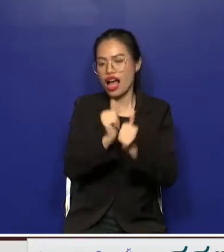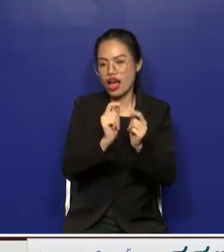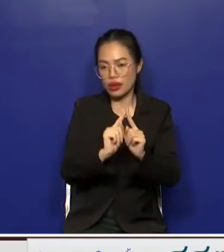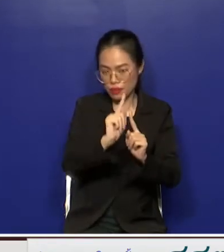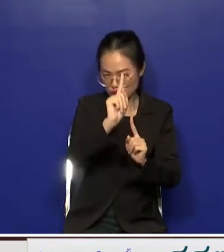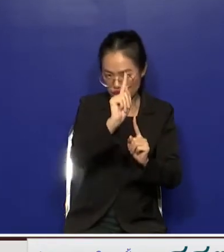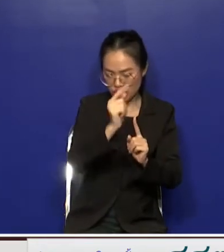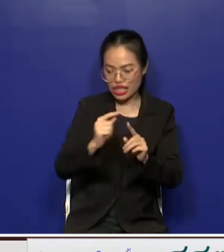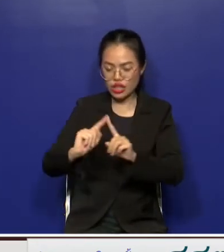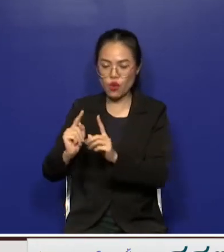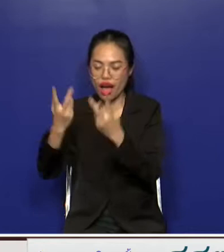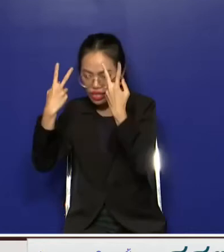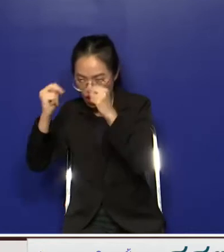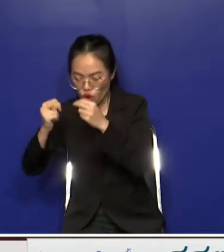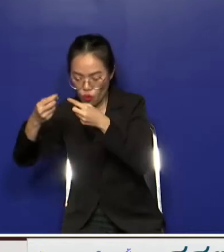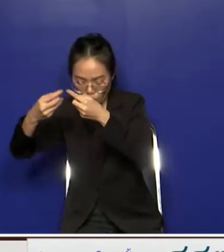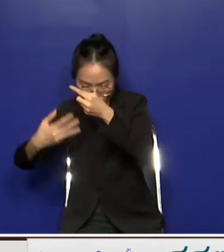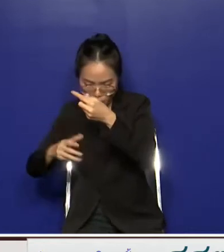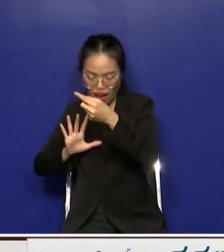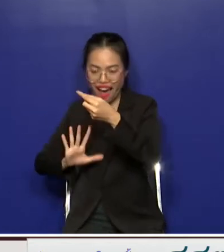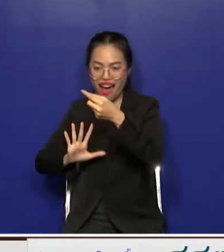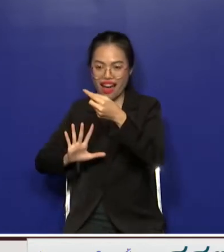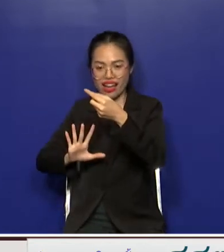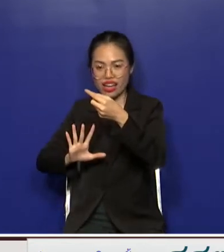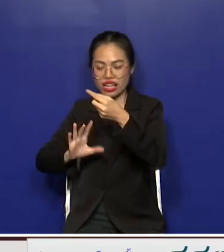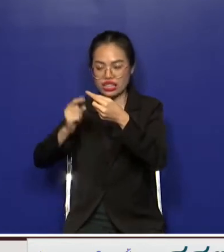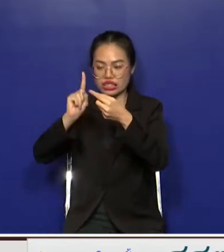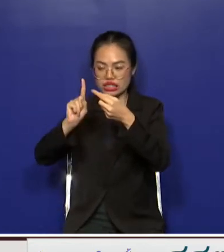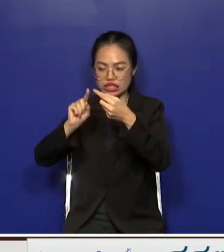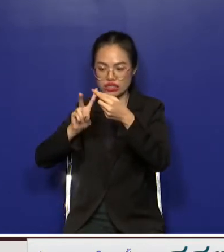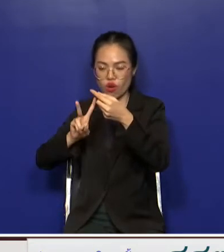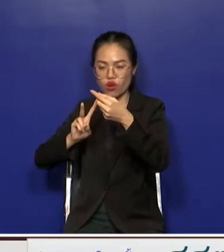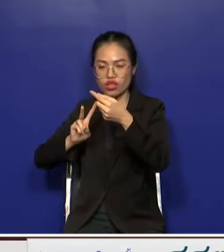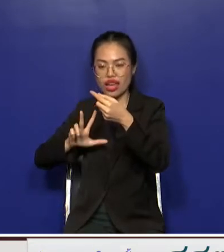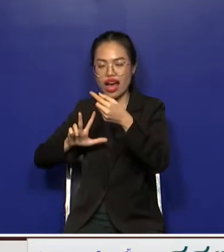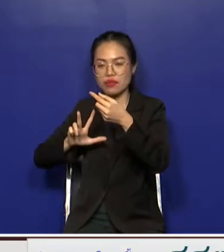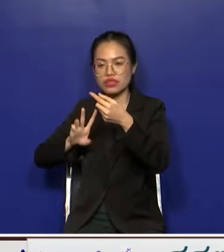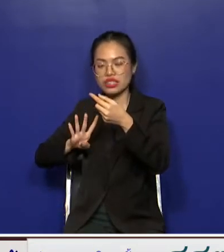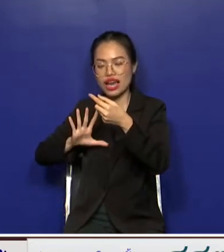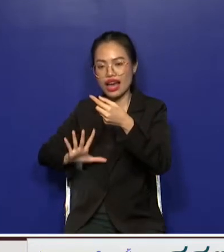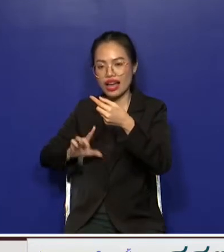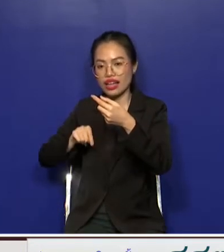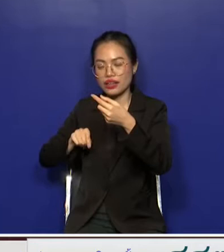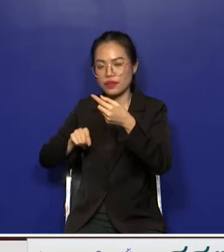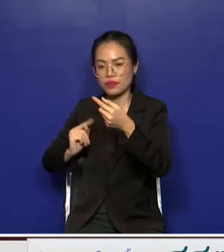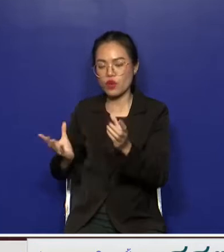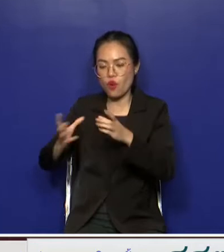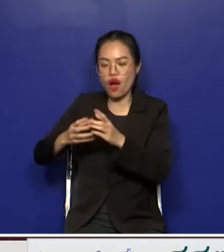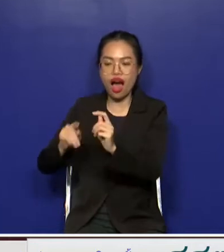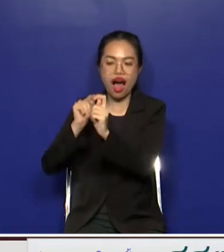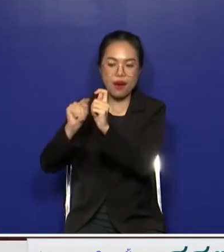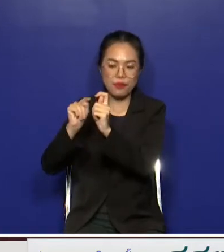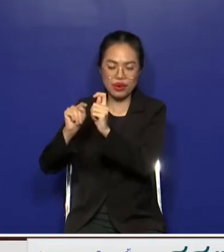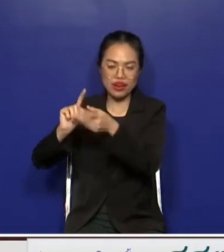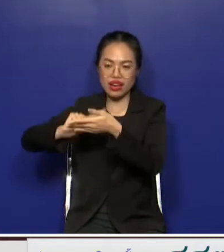ยกอัประจอรี 5 หมายเล็กครับ 12345ท่ประสาull McM ท Kellyครับในอำเภอรนั้น กา